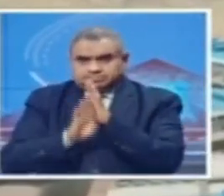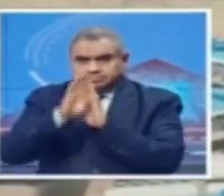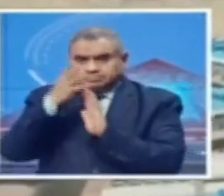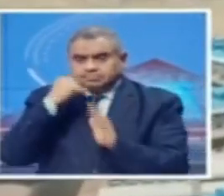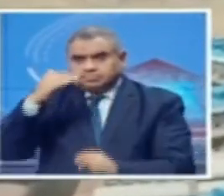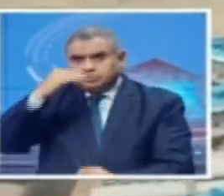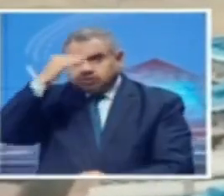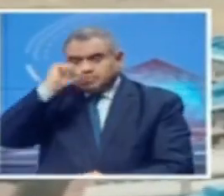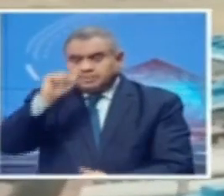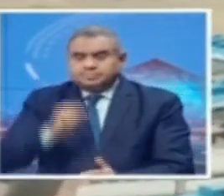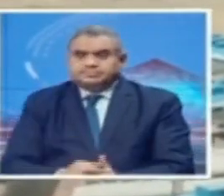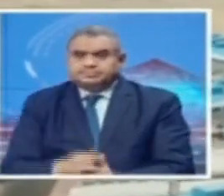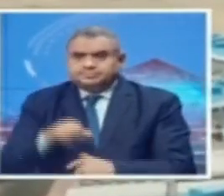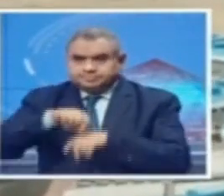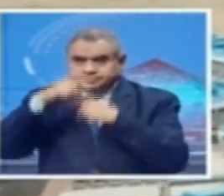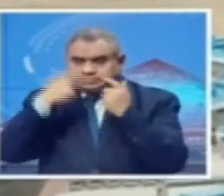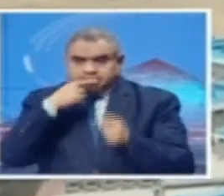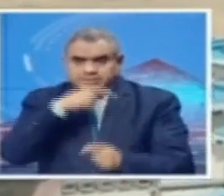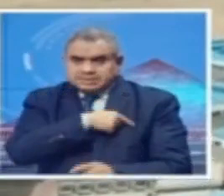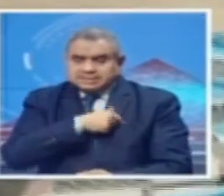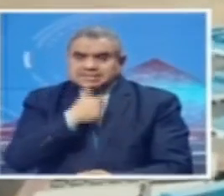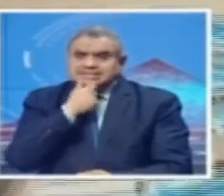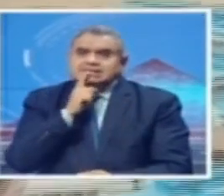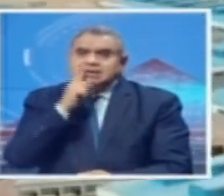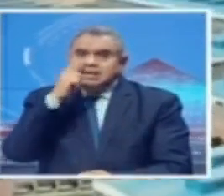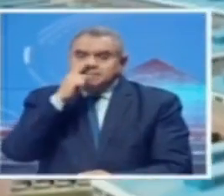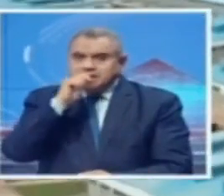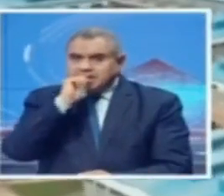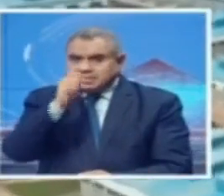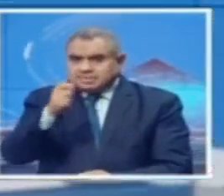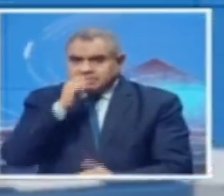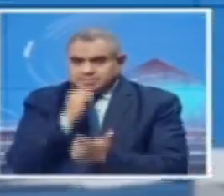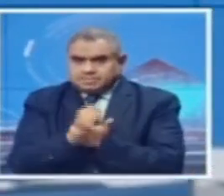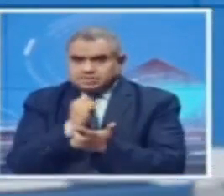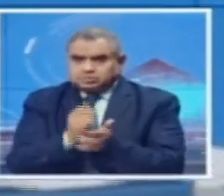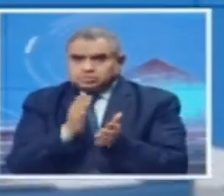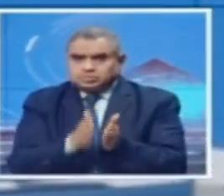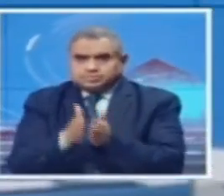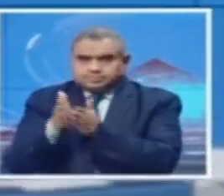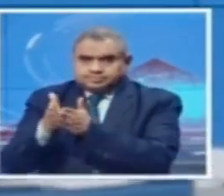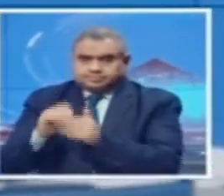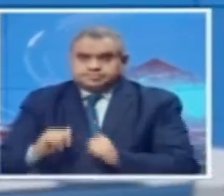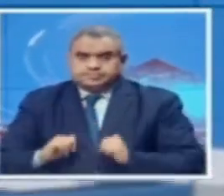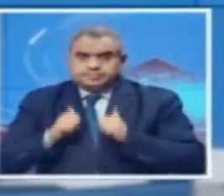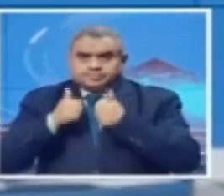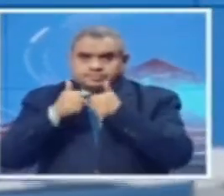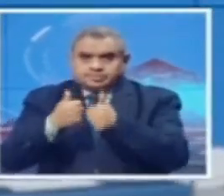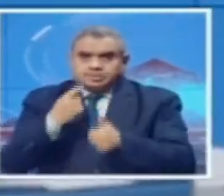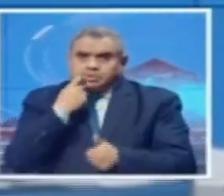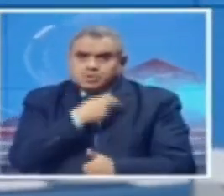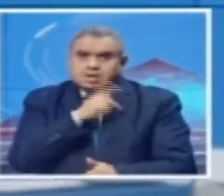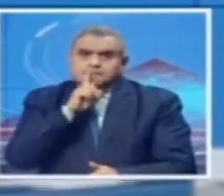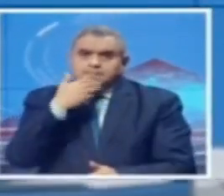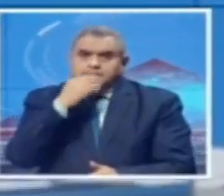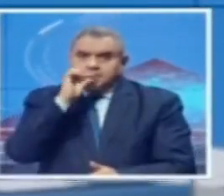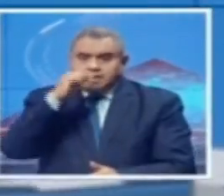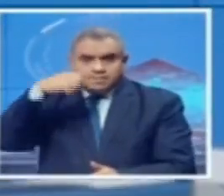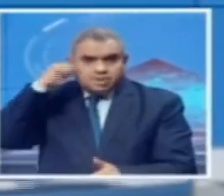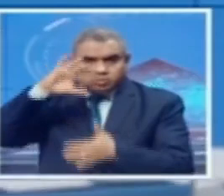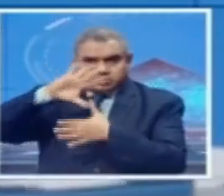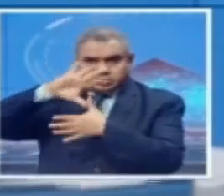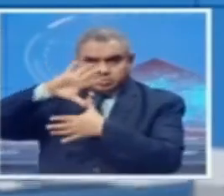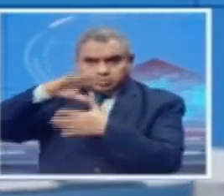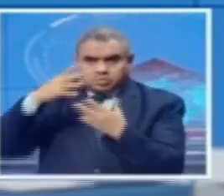مستقبله. إيمان التوني، التلفزيون المصري. قام محمد سعفان وزير القوى